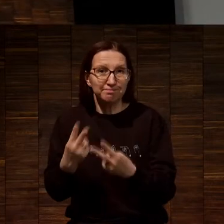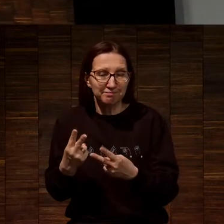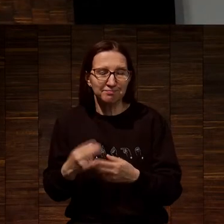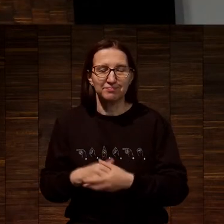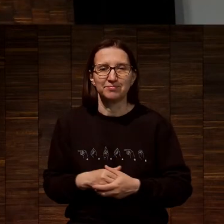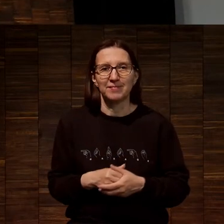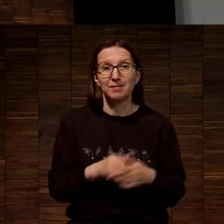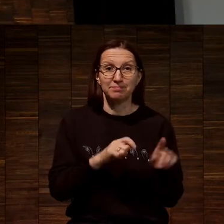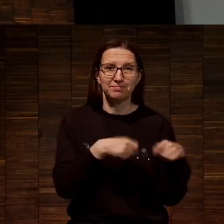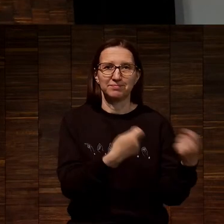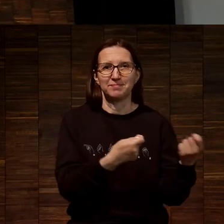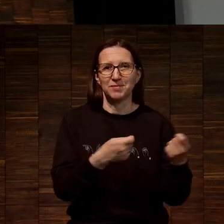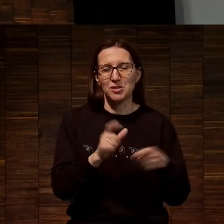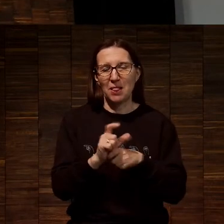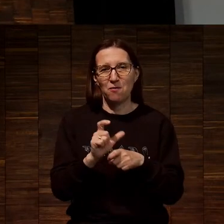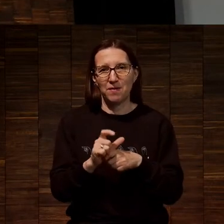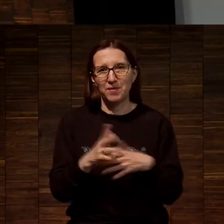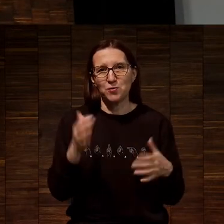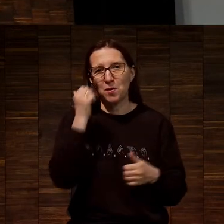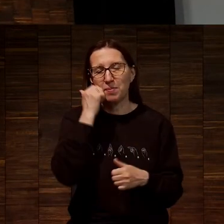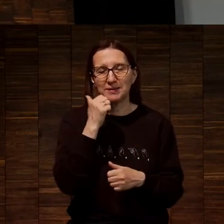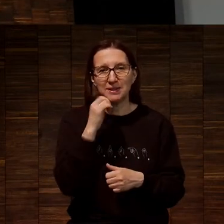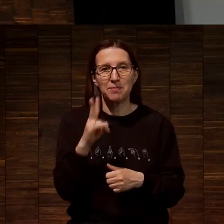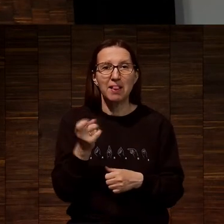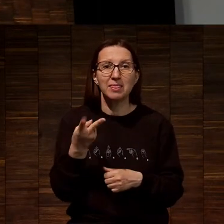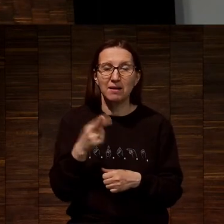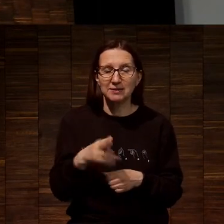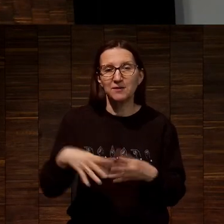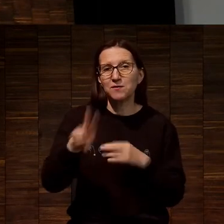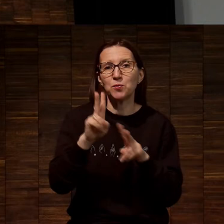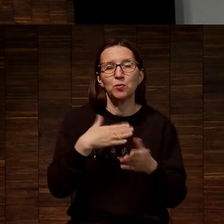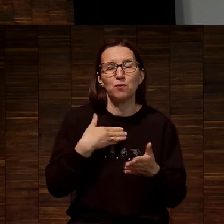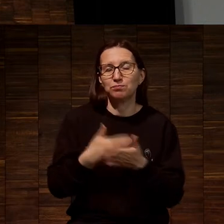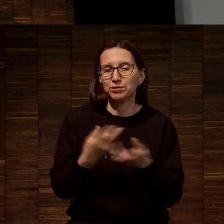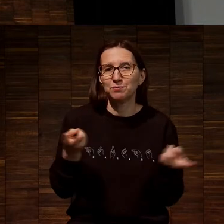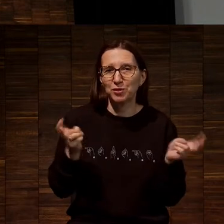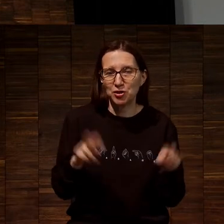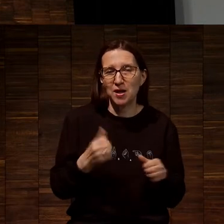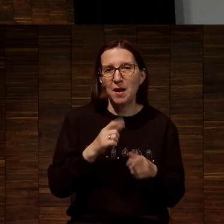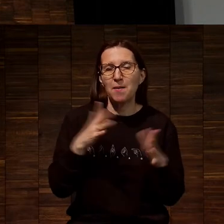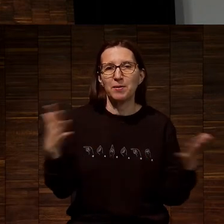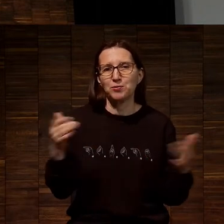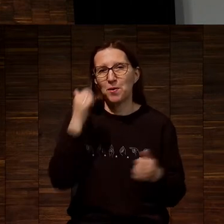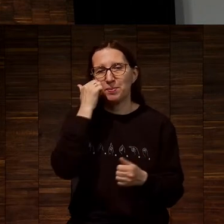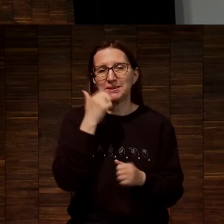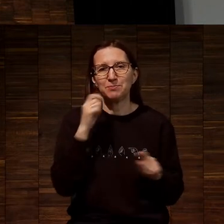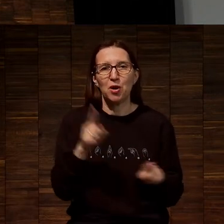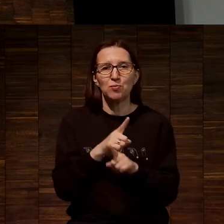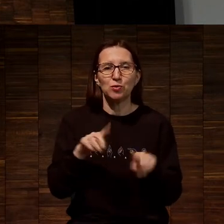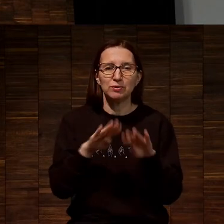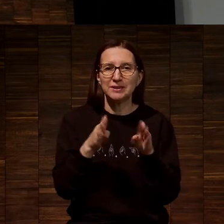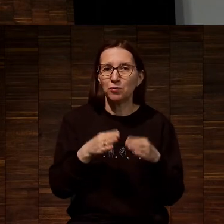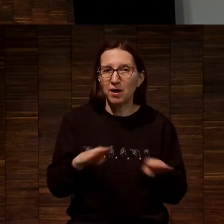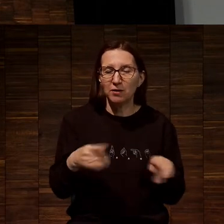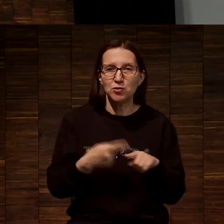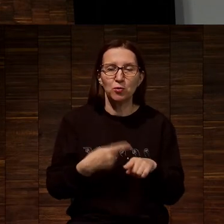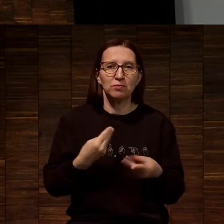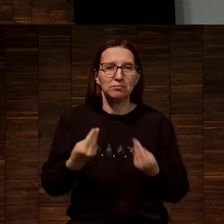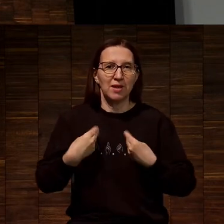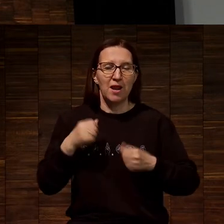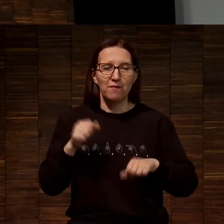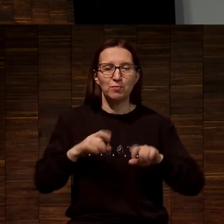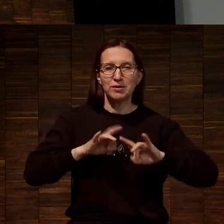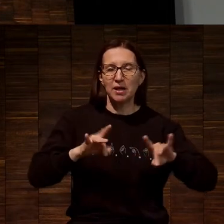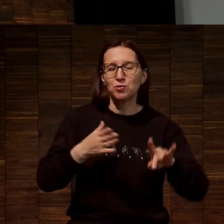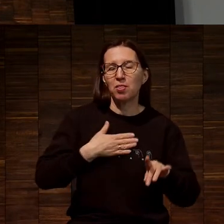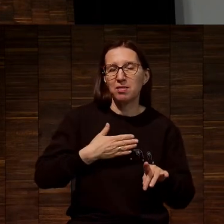слово. Настя, спасибо. Спасибо всем, кто пришли к гаражу за эту возможность рассказать про наши процессы в процессах.